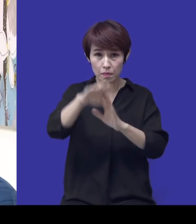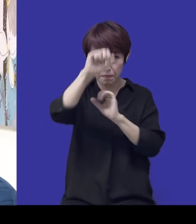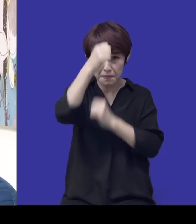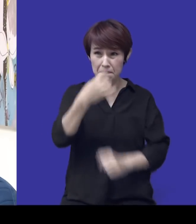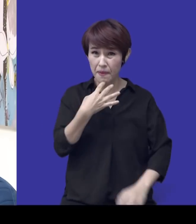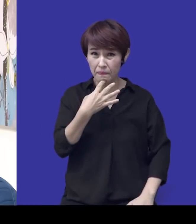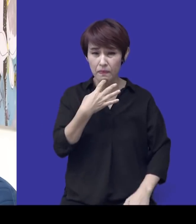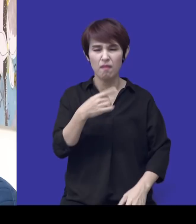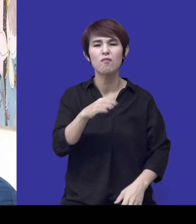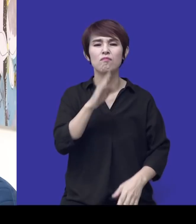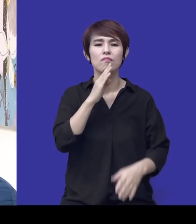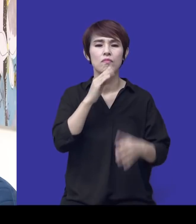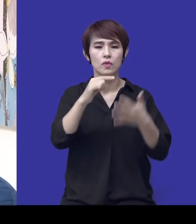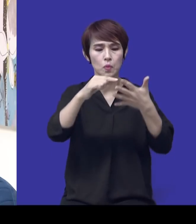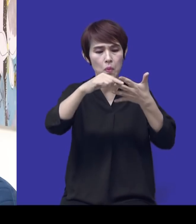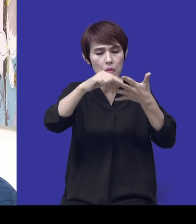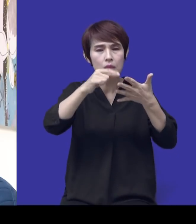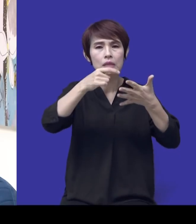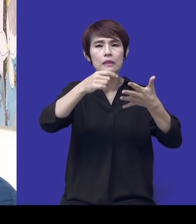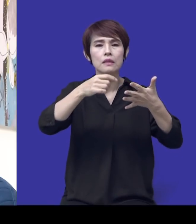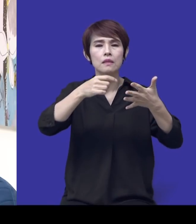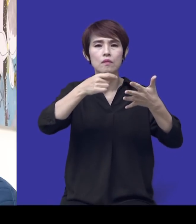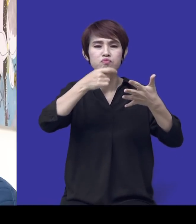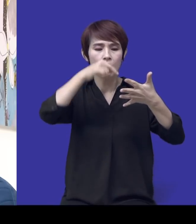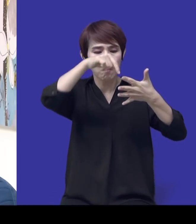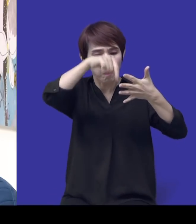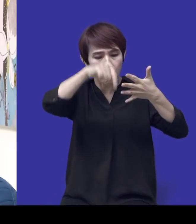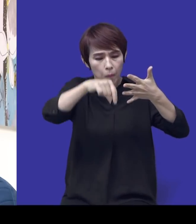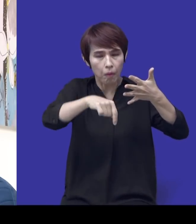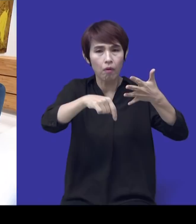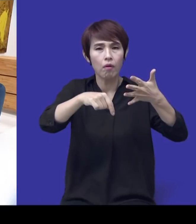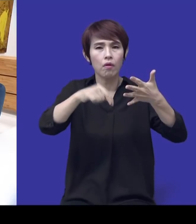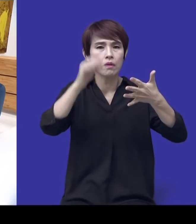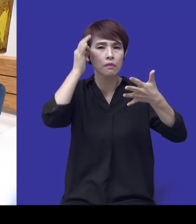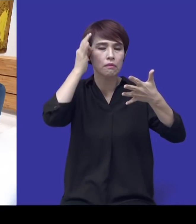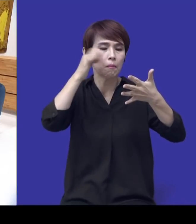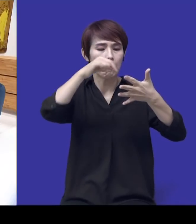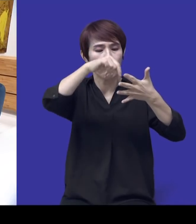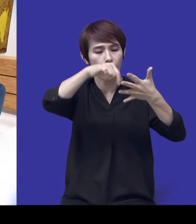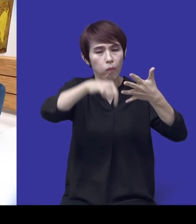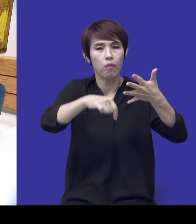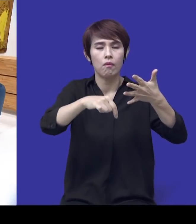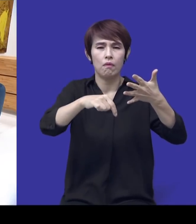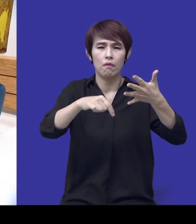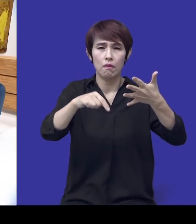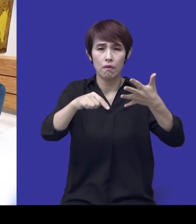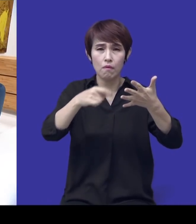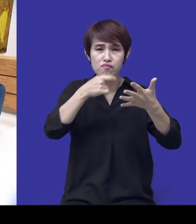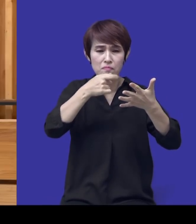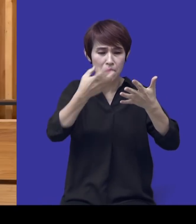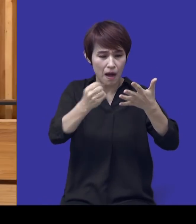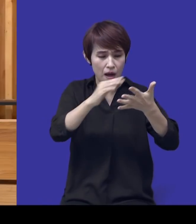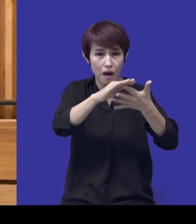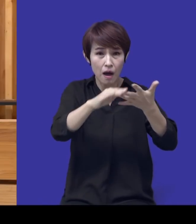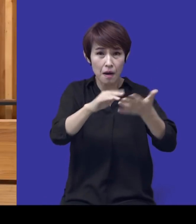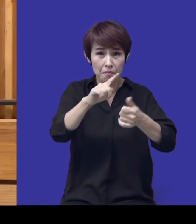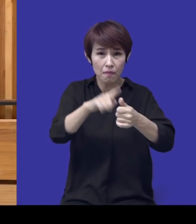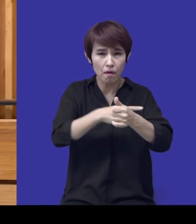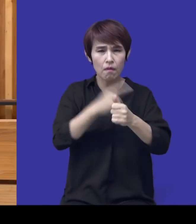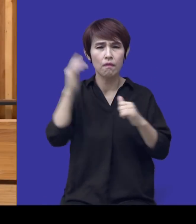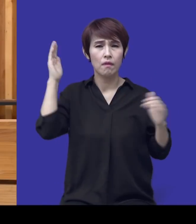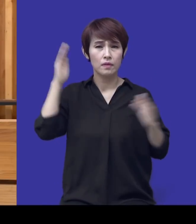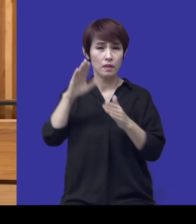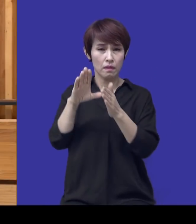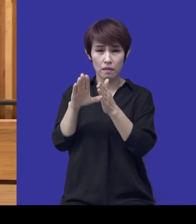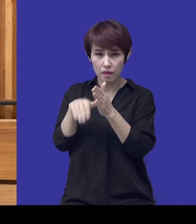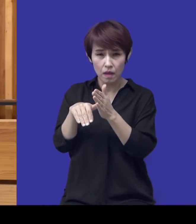그래서 아. 끝부분에만 나는 그런 다한증을 가지고 있었습니다. 그 다한증, 수족 다한증 때문에 네네네. 아무래도 학창